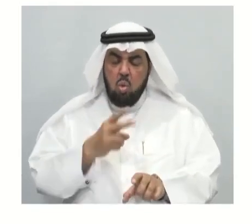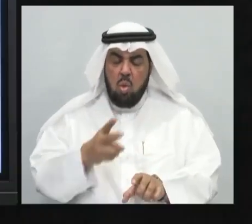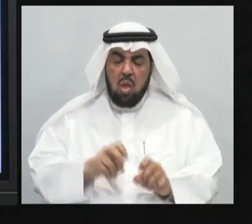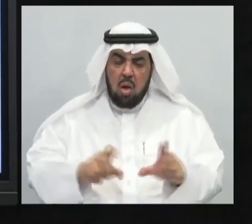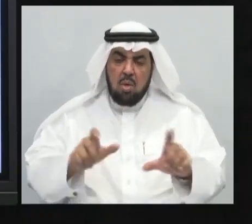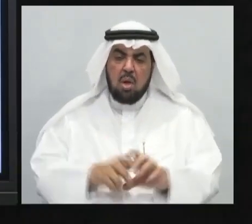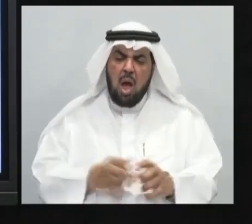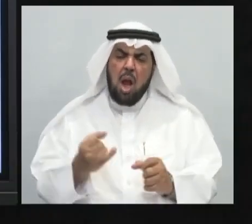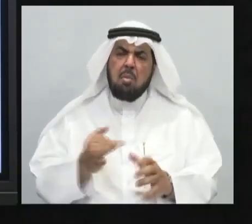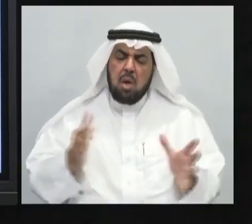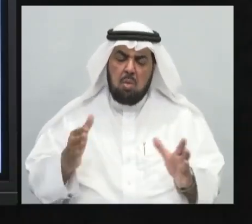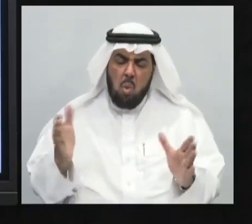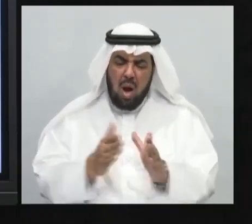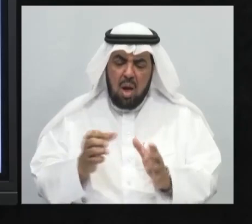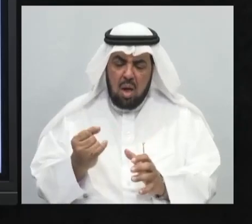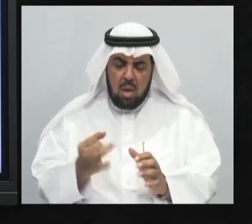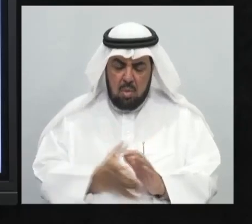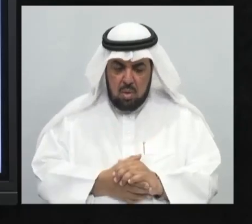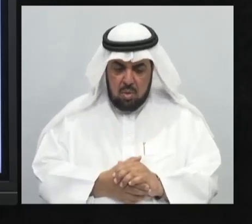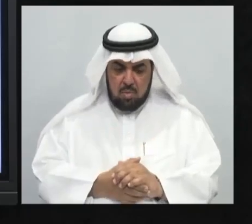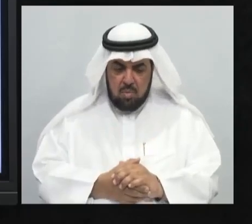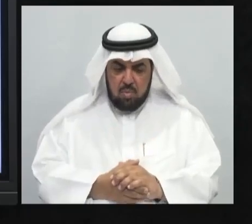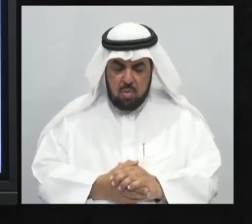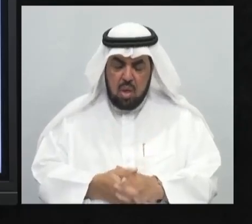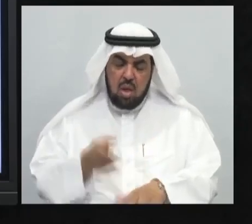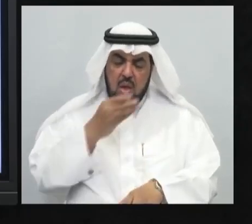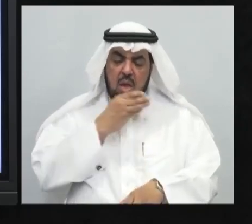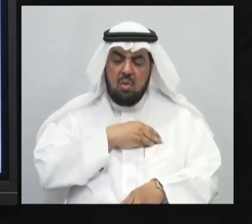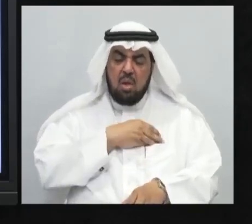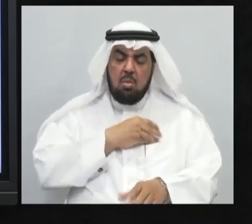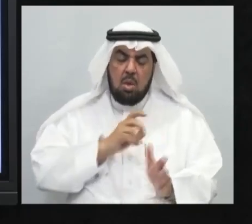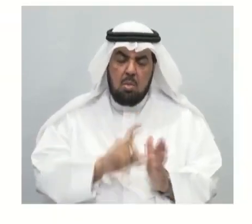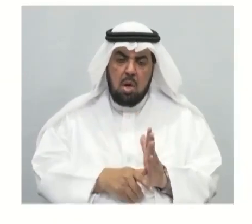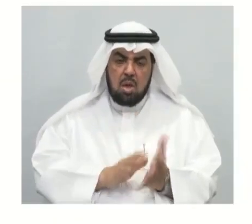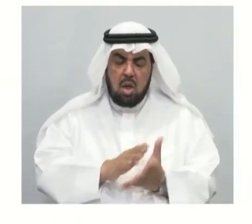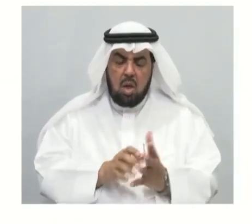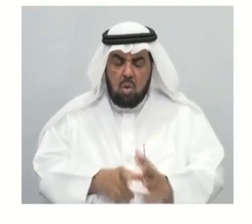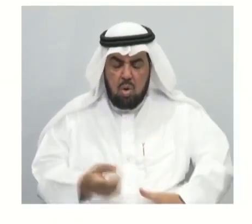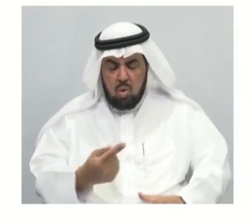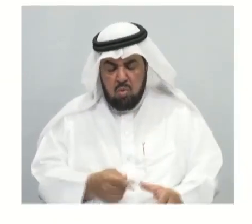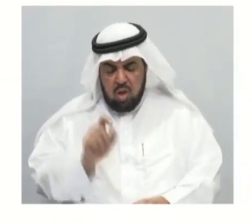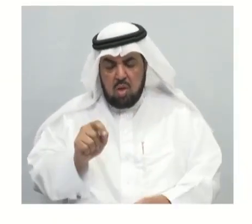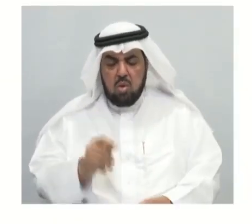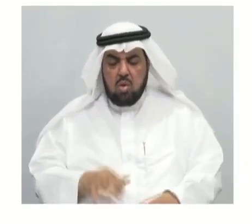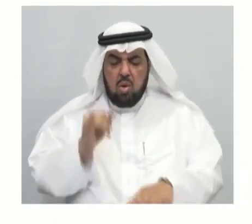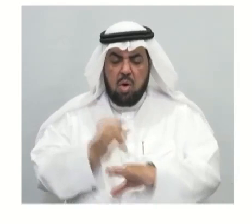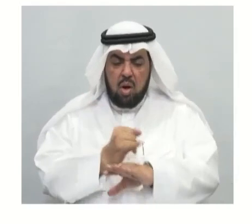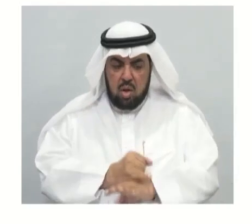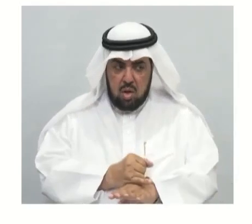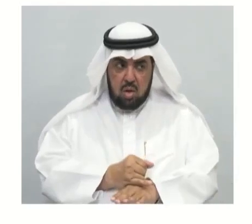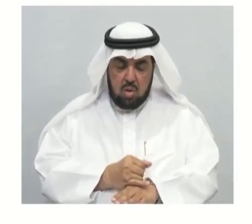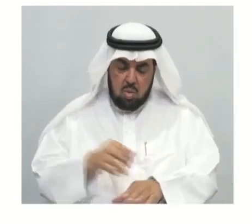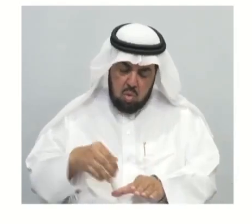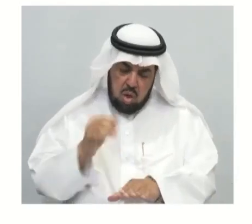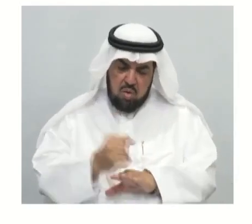مباشره اعلى قيمه وادنى قيمه فاذا تستفيد من المخططات والرسوم في الجزء الرئيس توضع في